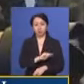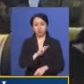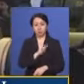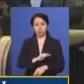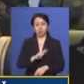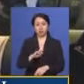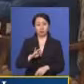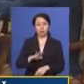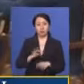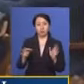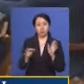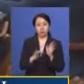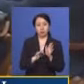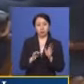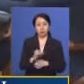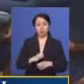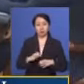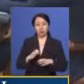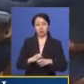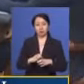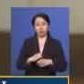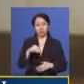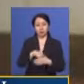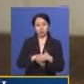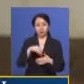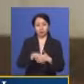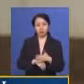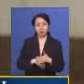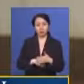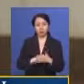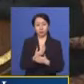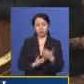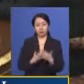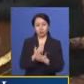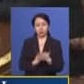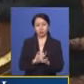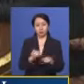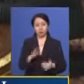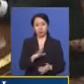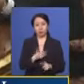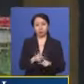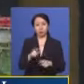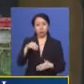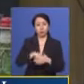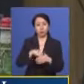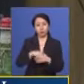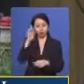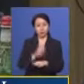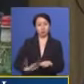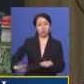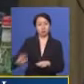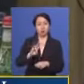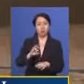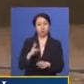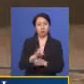істеуін қамтамасыз ету мақсатында аталған одақтың салықтық кедендік сенім кеңістігін қалыптастыруды ұсынды. Бұған қоса елімізде